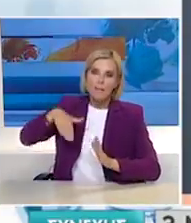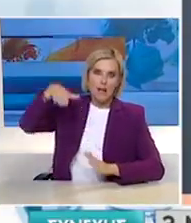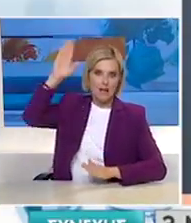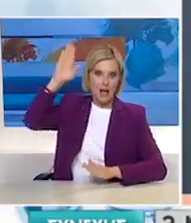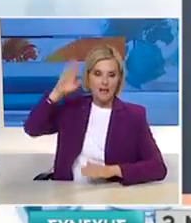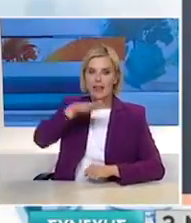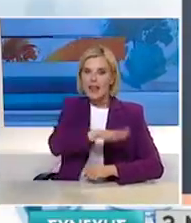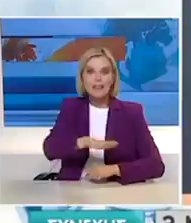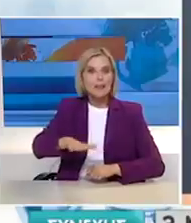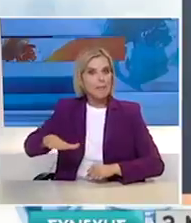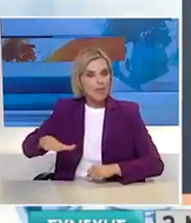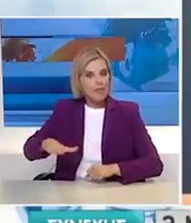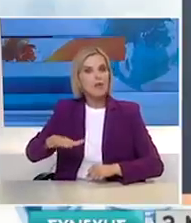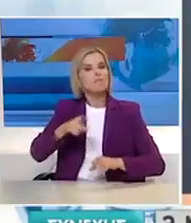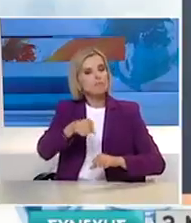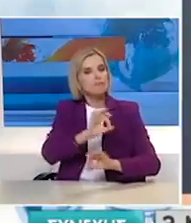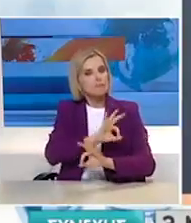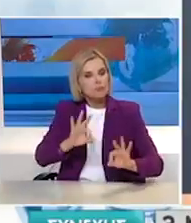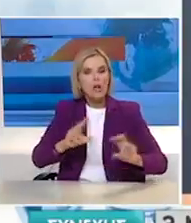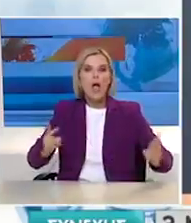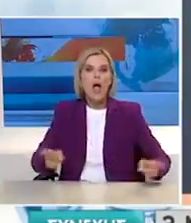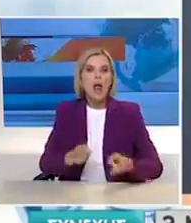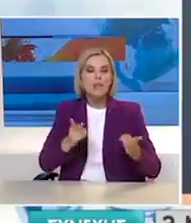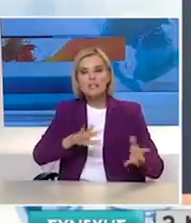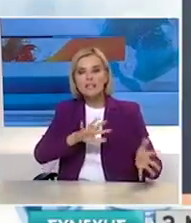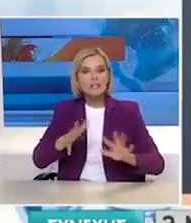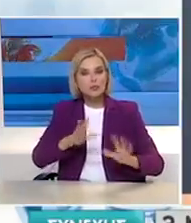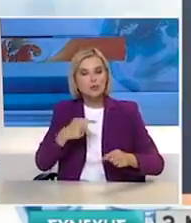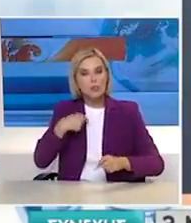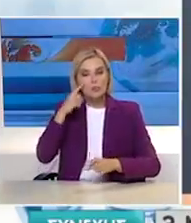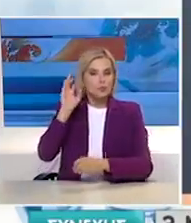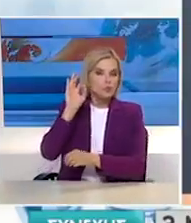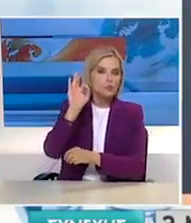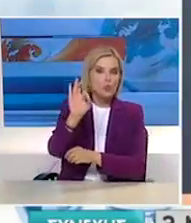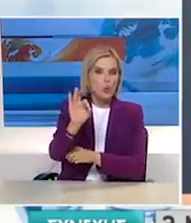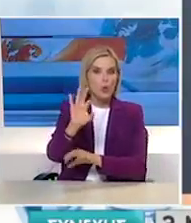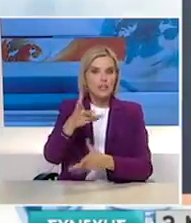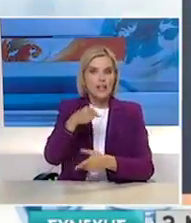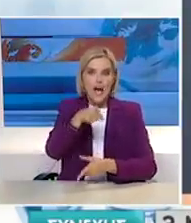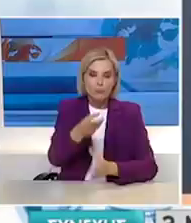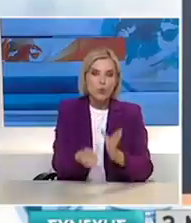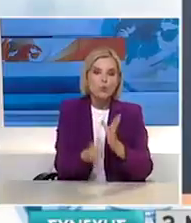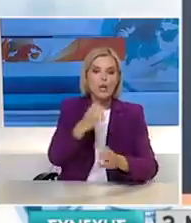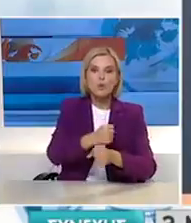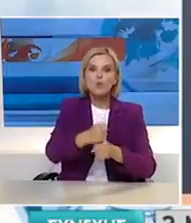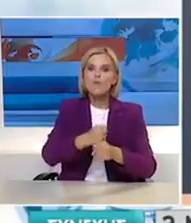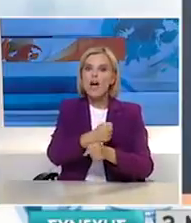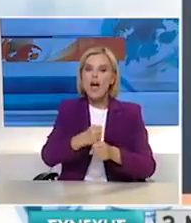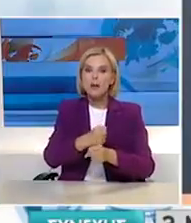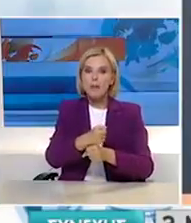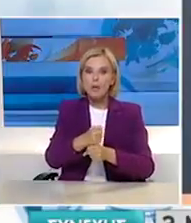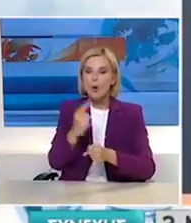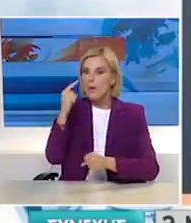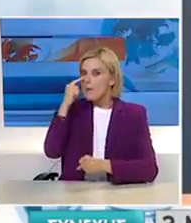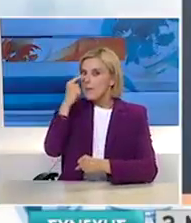να βοηθήσει στην πρόληψη της μετάδοσης της νόσου με κάποιο καινούριο φάρμακο που θα στοχεύει τον υποδοχέα αυτό, την θύρα από την